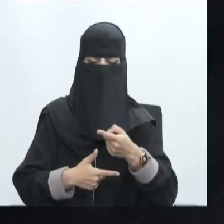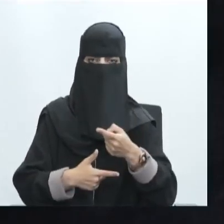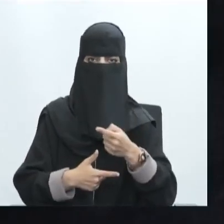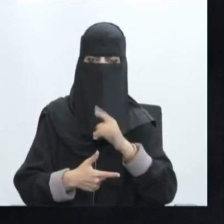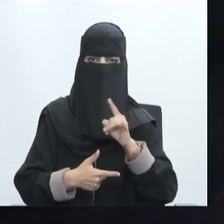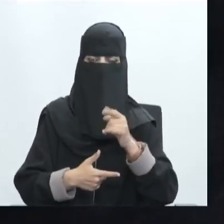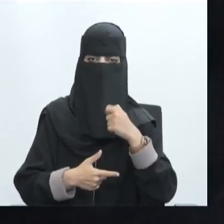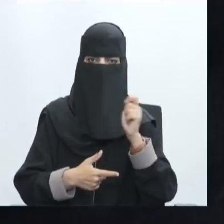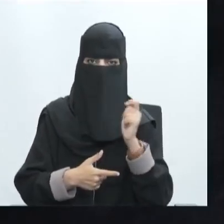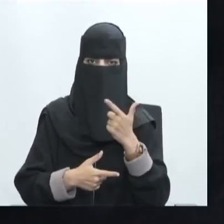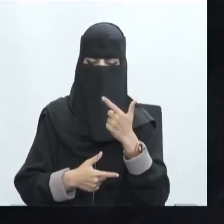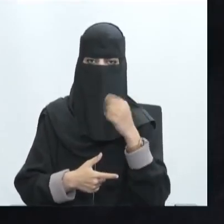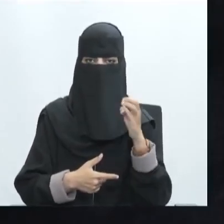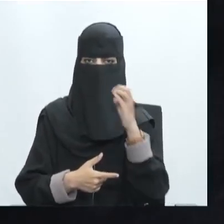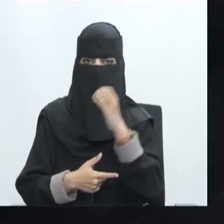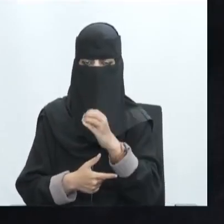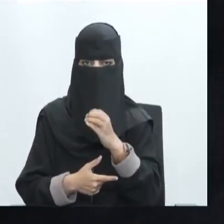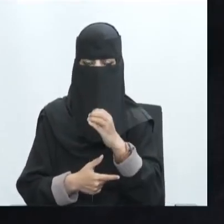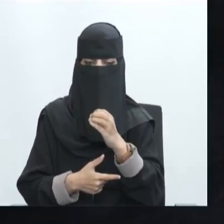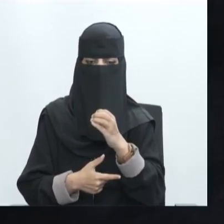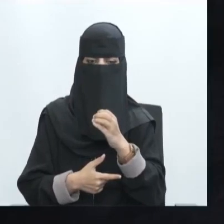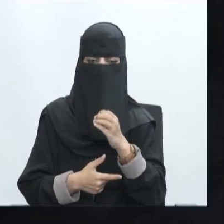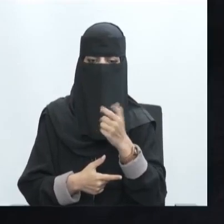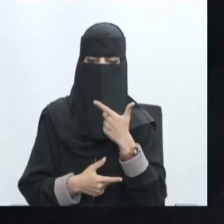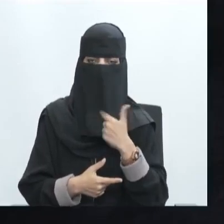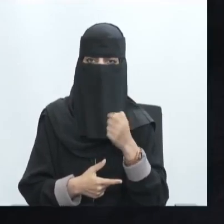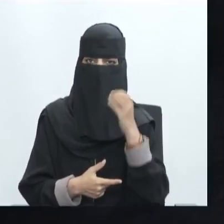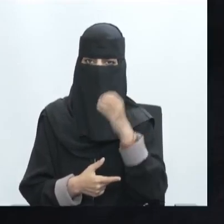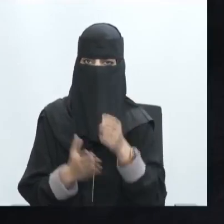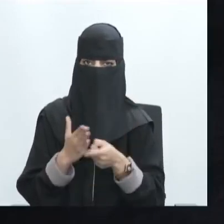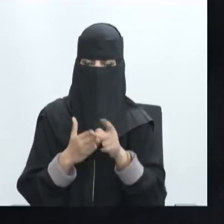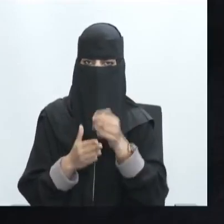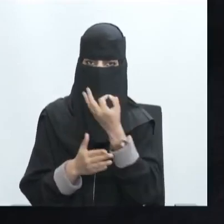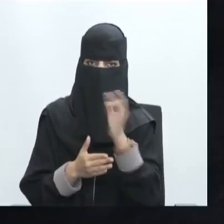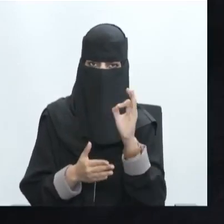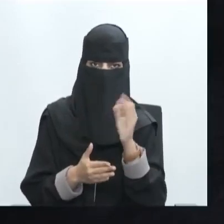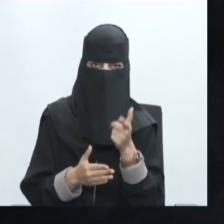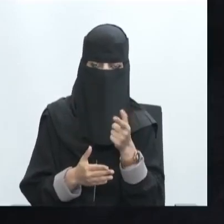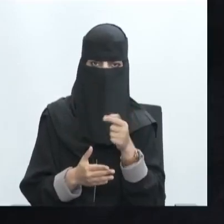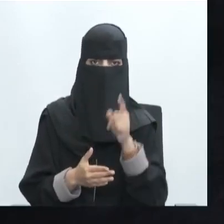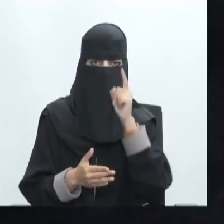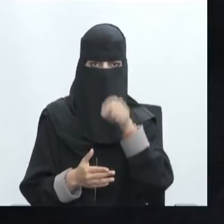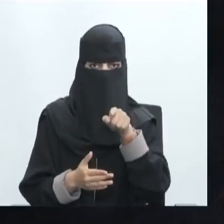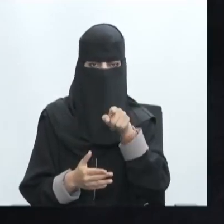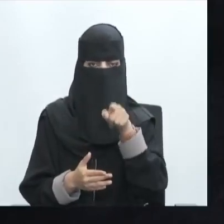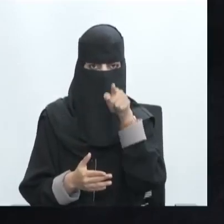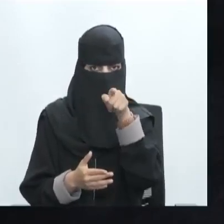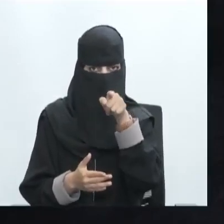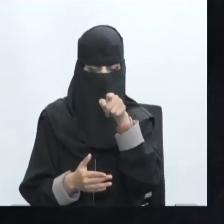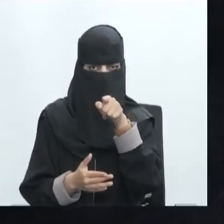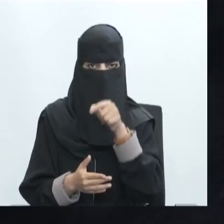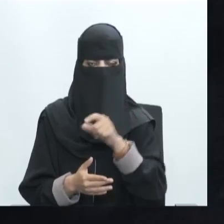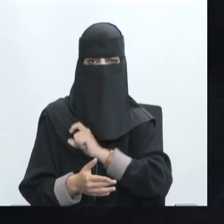لا اسهب بهذه الفقره ولا ولا اجيب اجابه كامله بل عليك انت